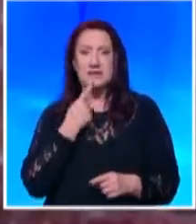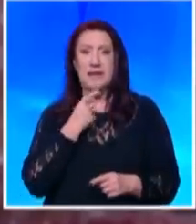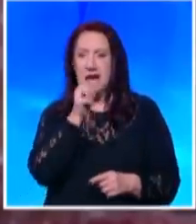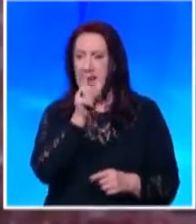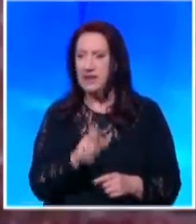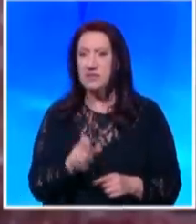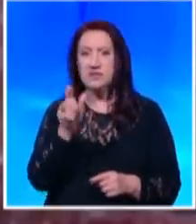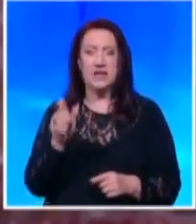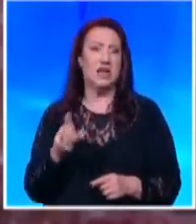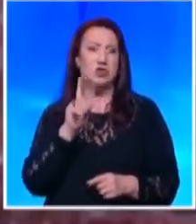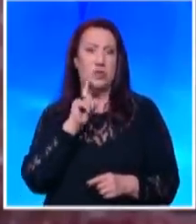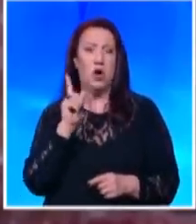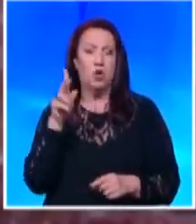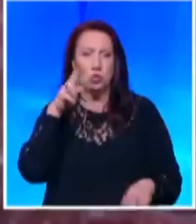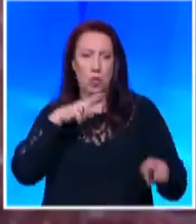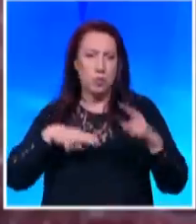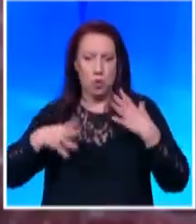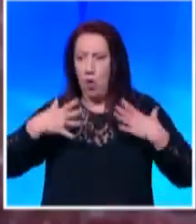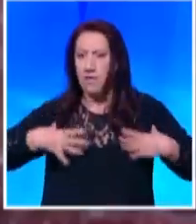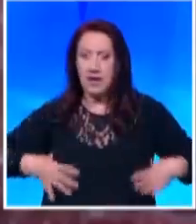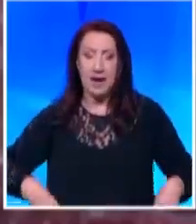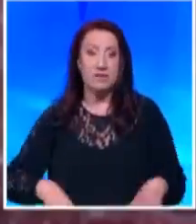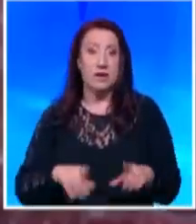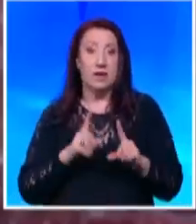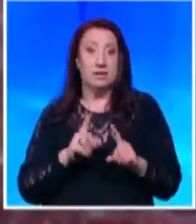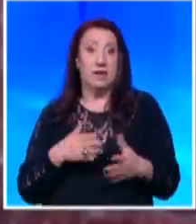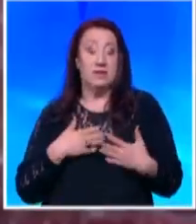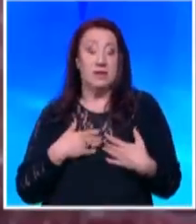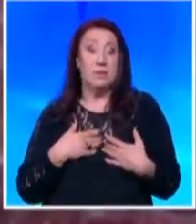или проверка на вещите му, трябва да има конкретни данни.